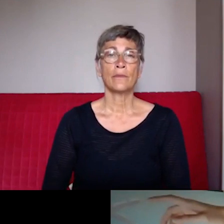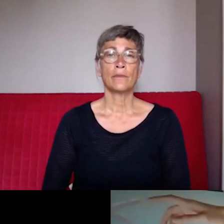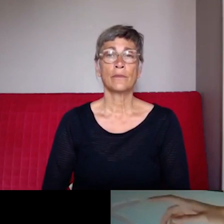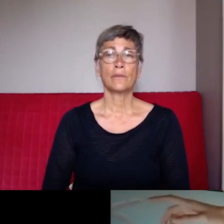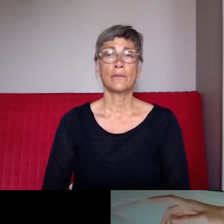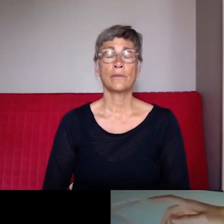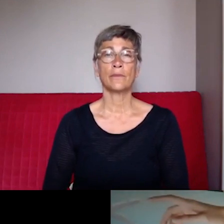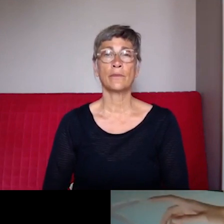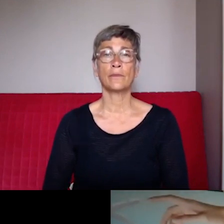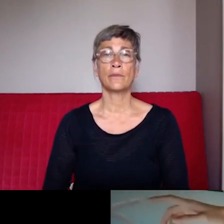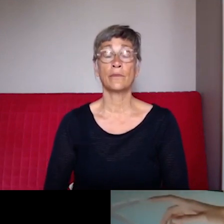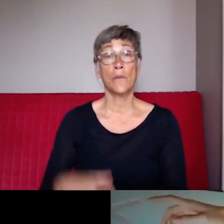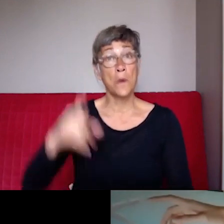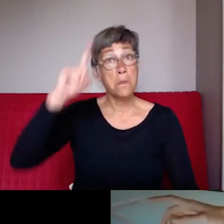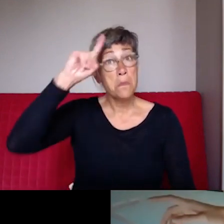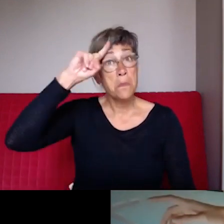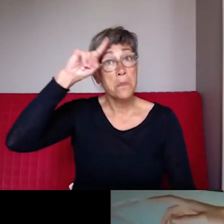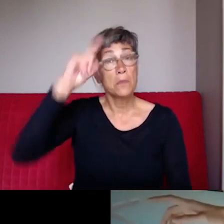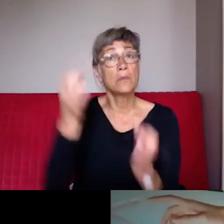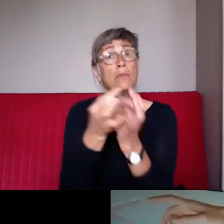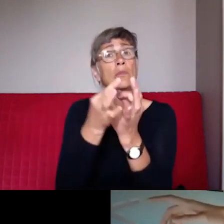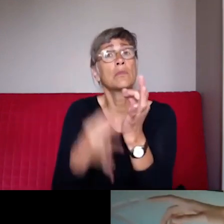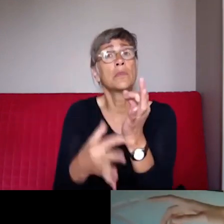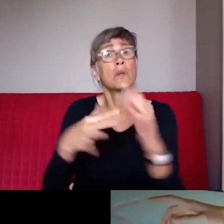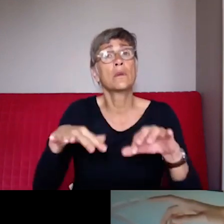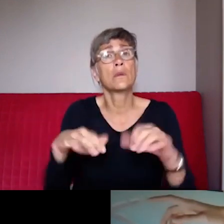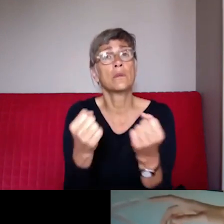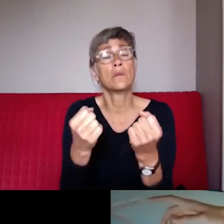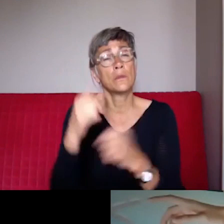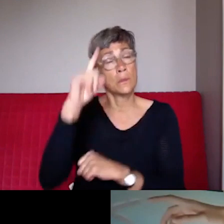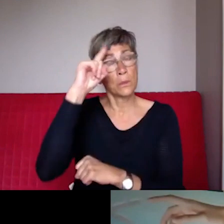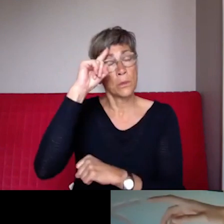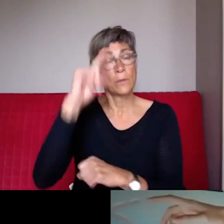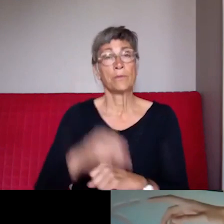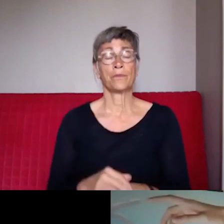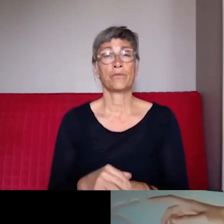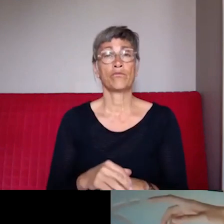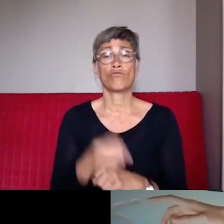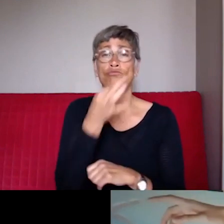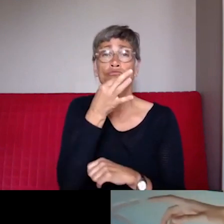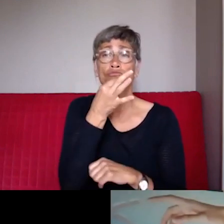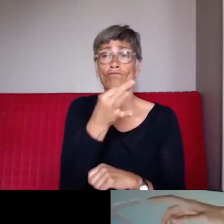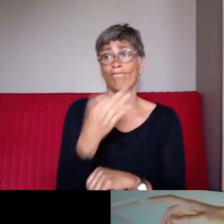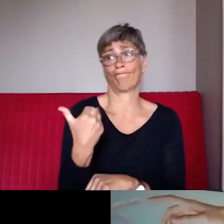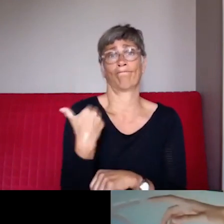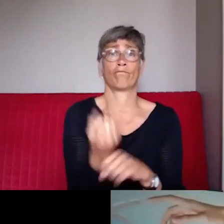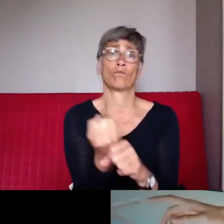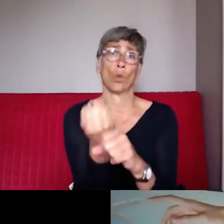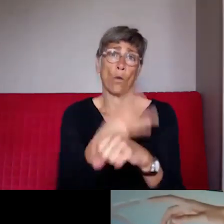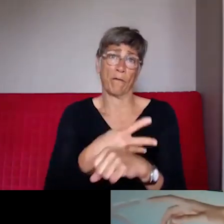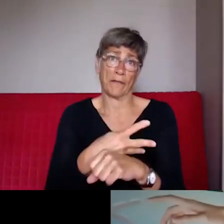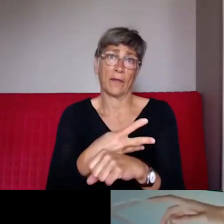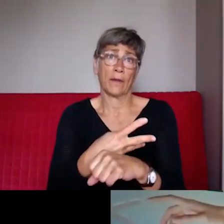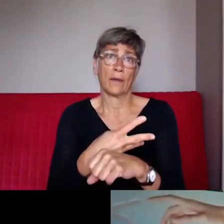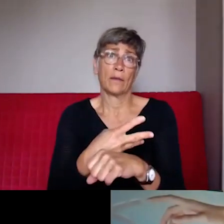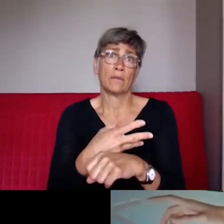Donc, pourquoi ce bilan de compétences? Parce que, comme je vous ai dit, le Covid nous a un